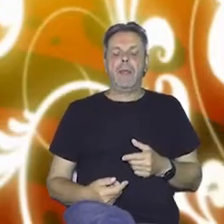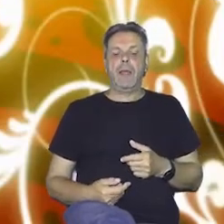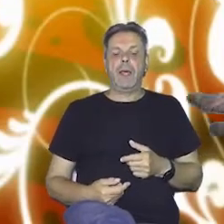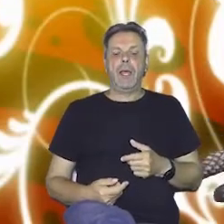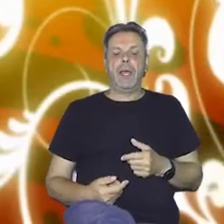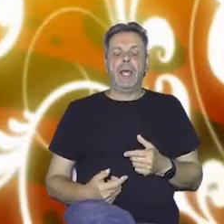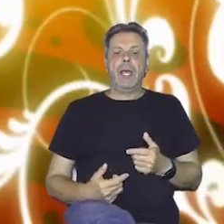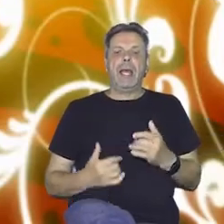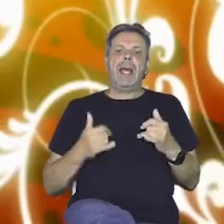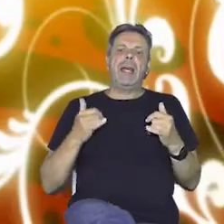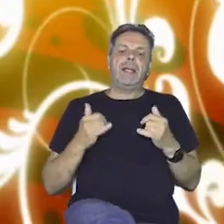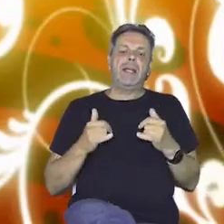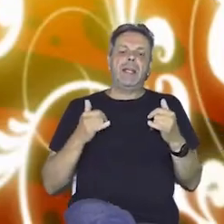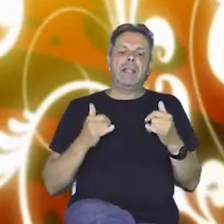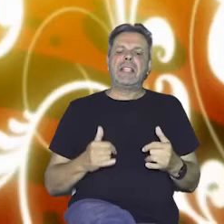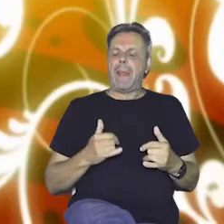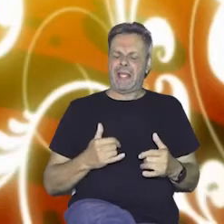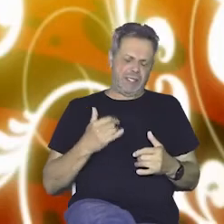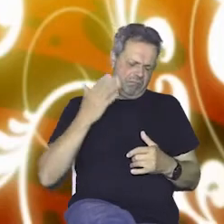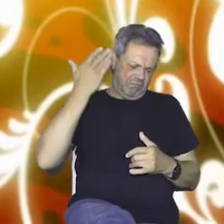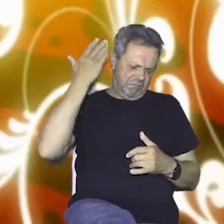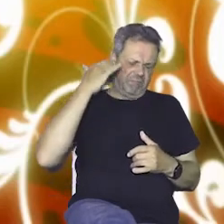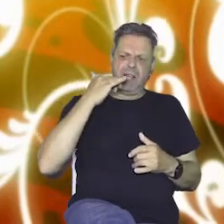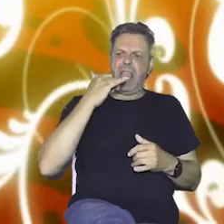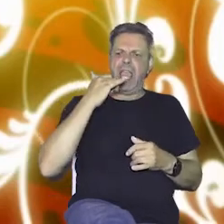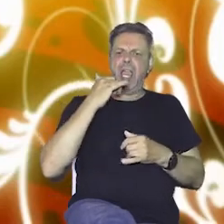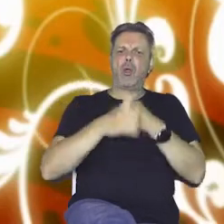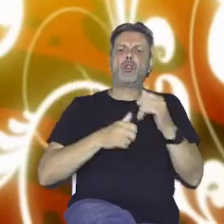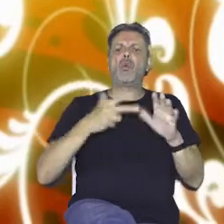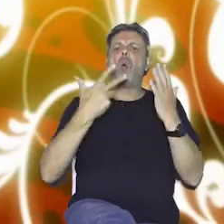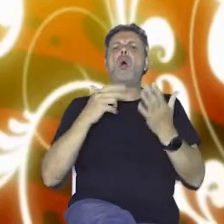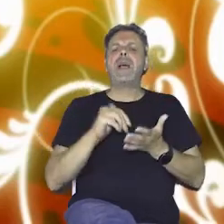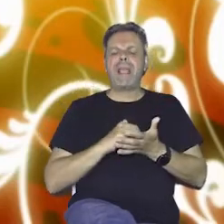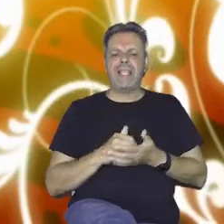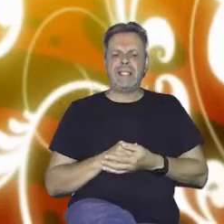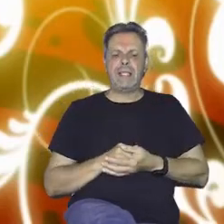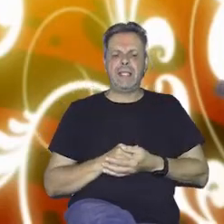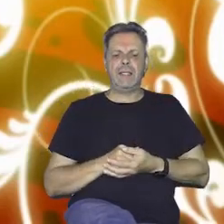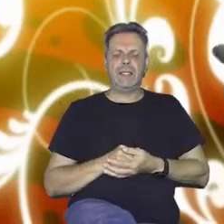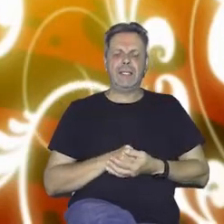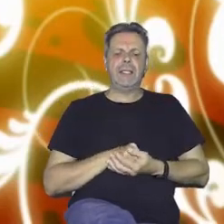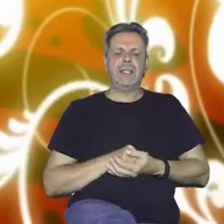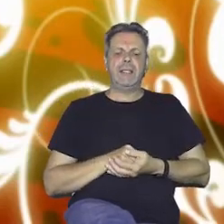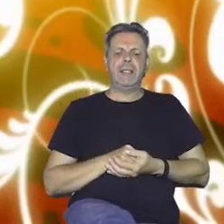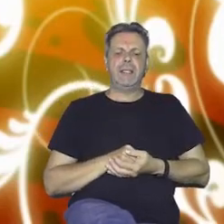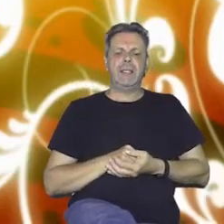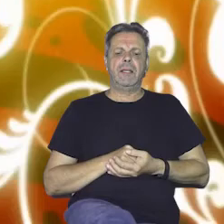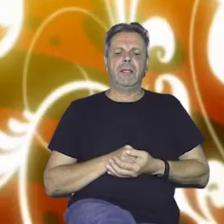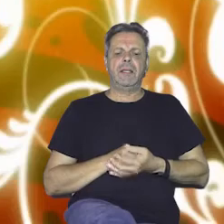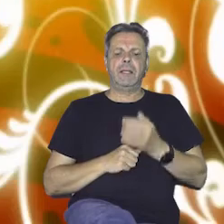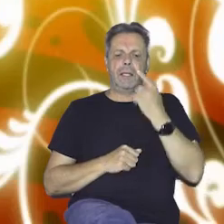slažemo. Danas, pred godinu i 8 mjeseci, pred godinu i 8 mjeseci i nešto,